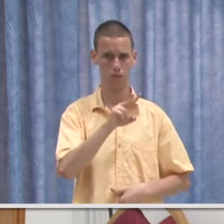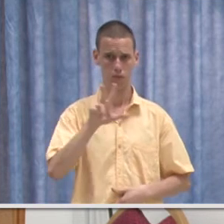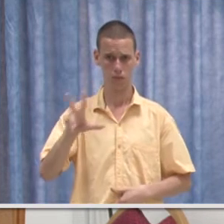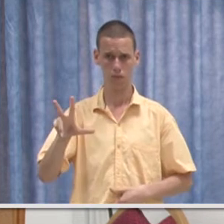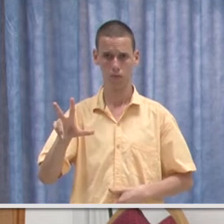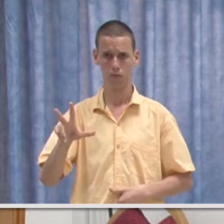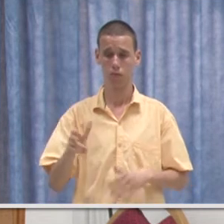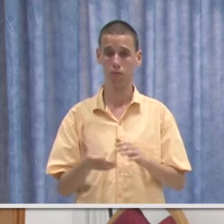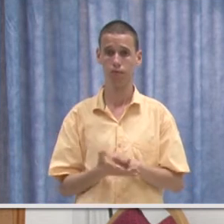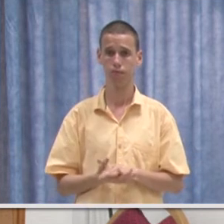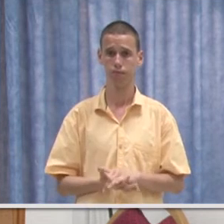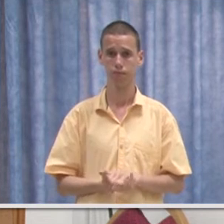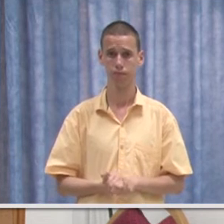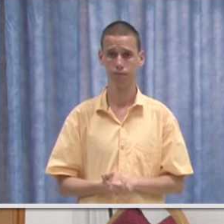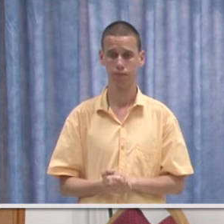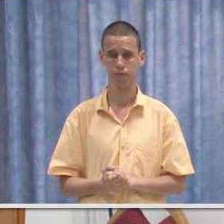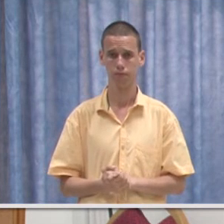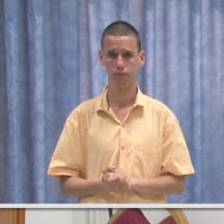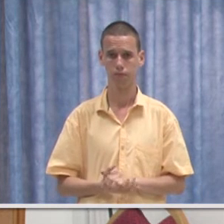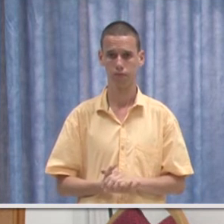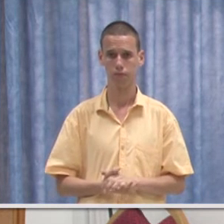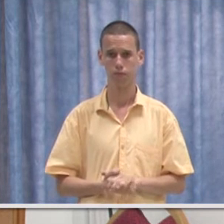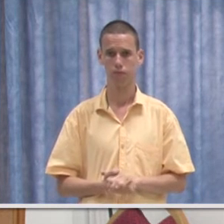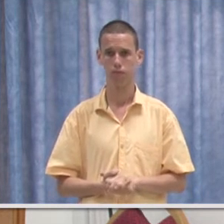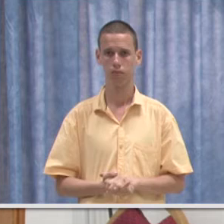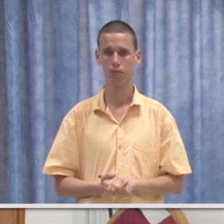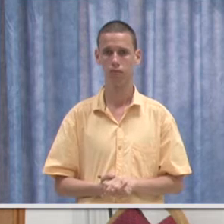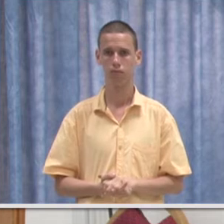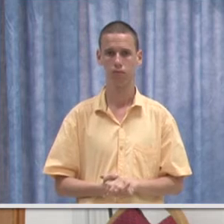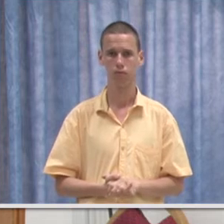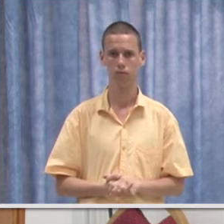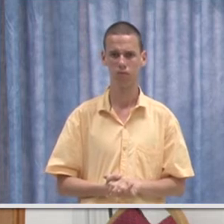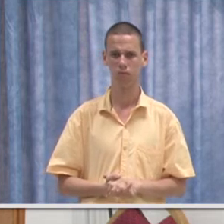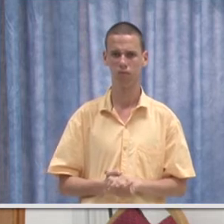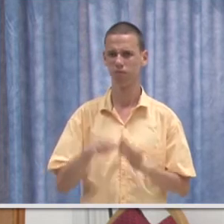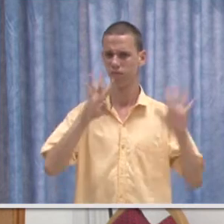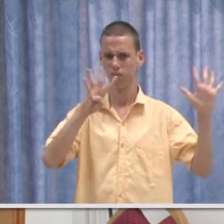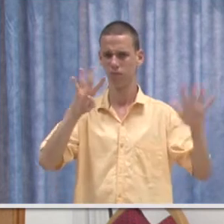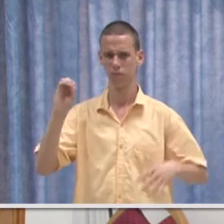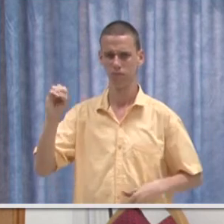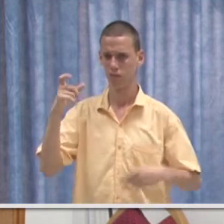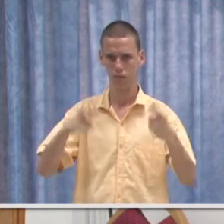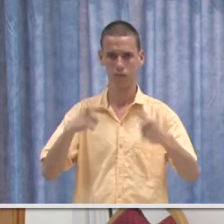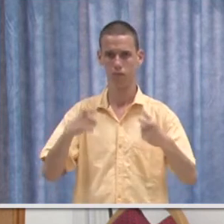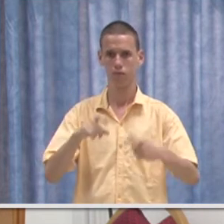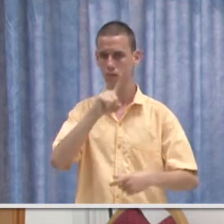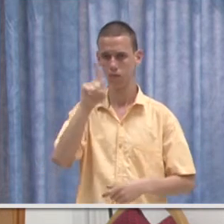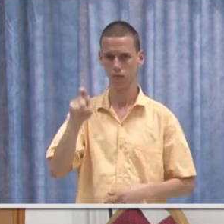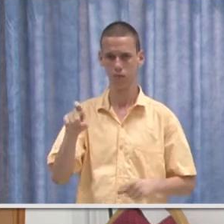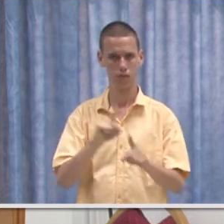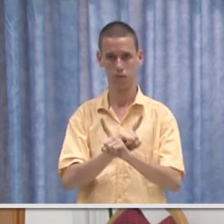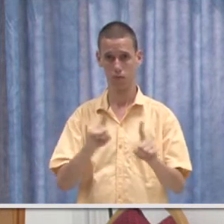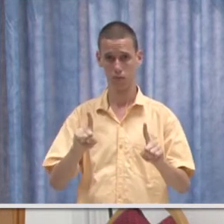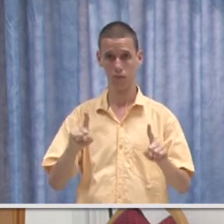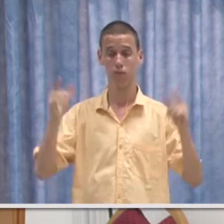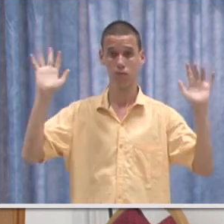l'Anka. Je crois qu'on n'a pas trop, qui est trop à 80 nous, célébrer que nous sommes capables de voir nos bons patients pour faire le traitement. Et